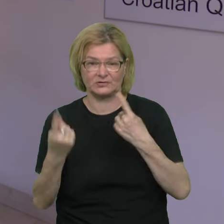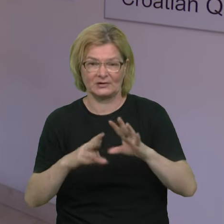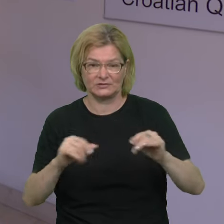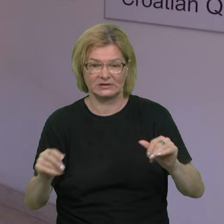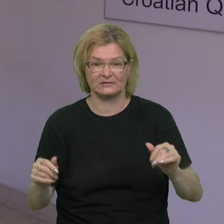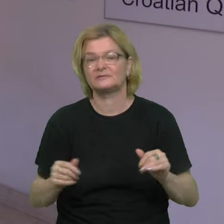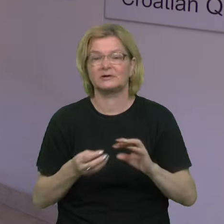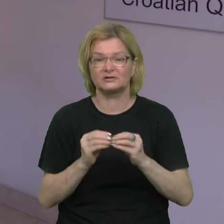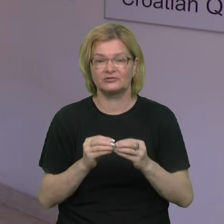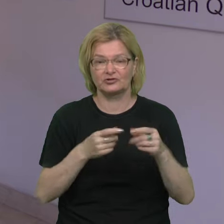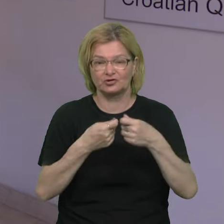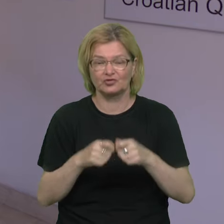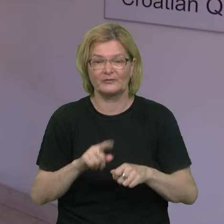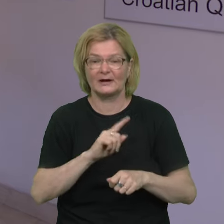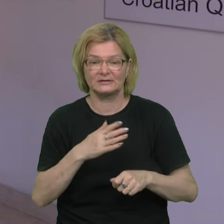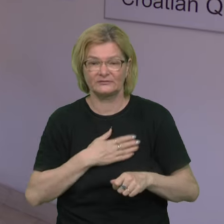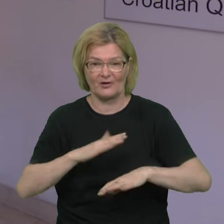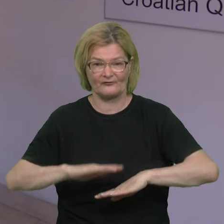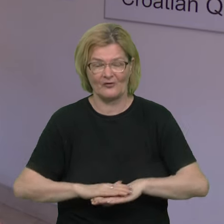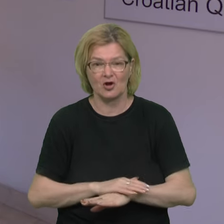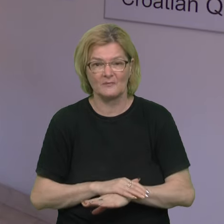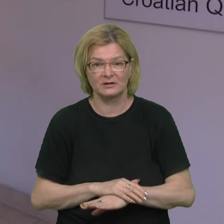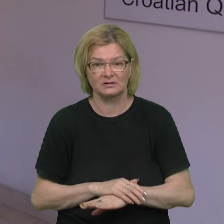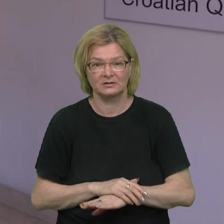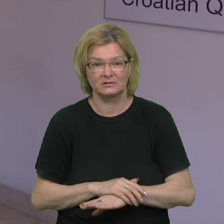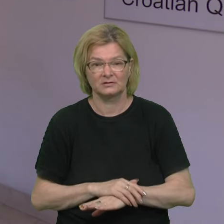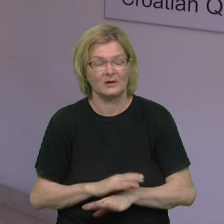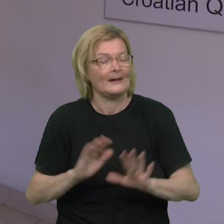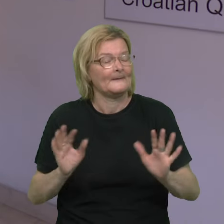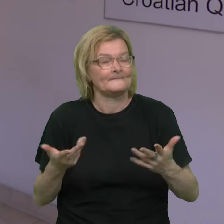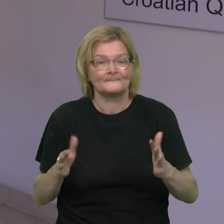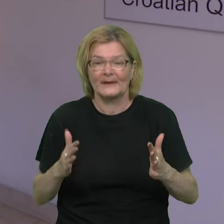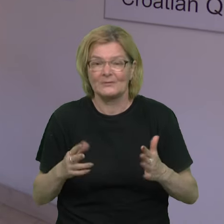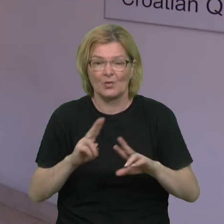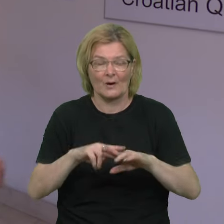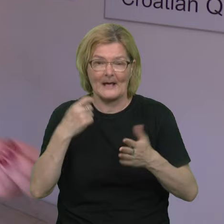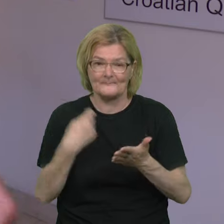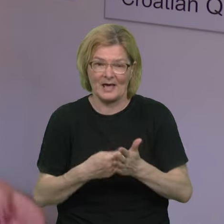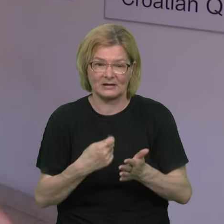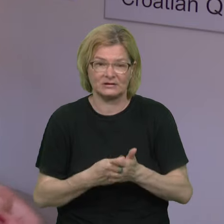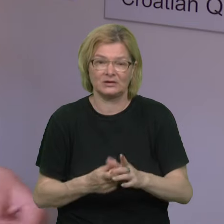situacije u zemlji, puno trgovačkih društava ne svojom voljom ne mogu